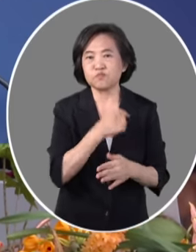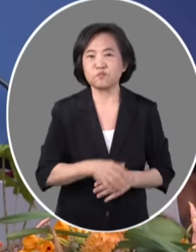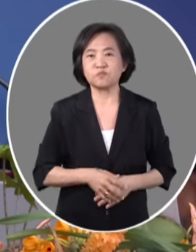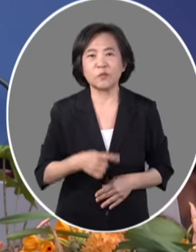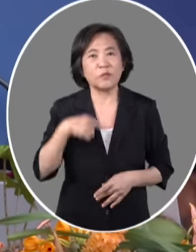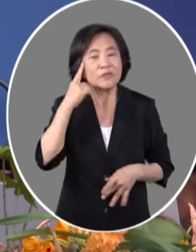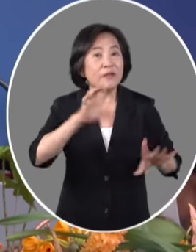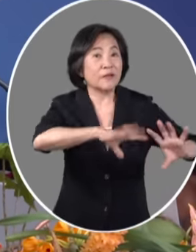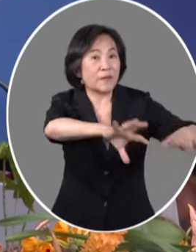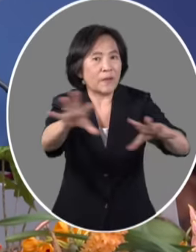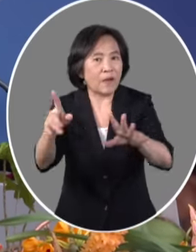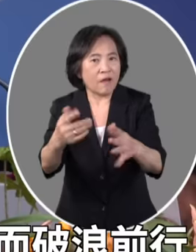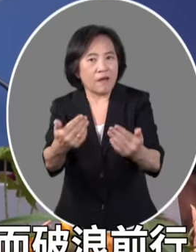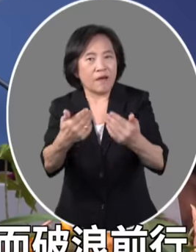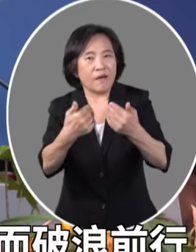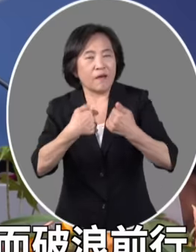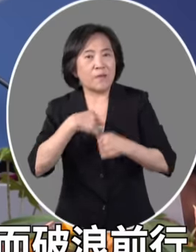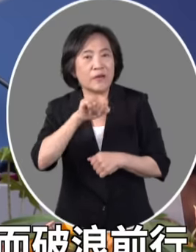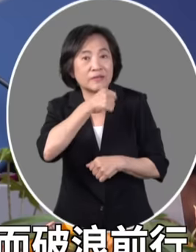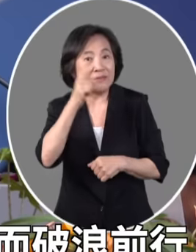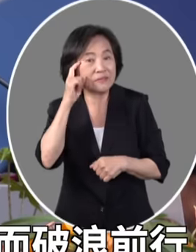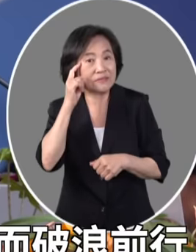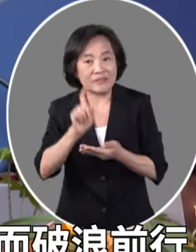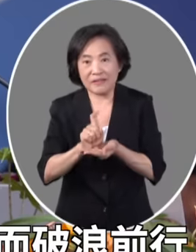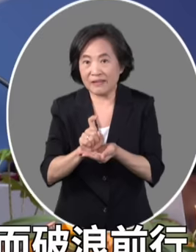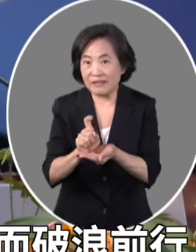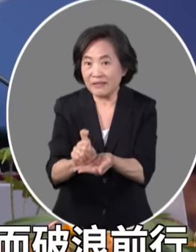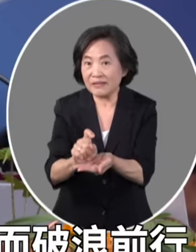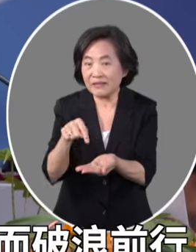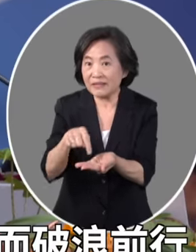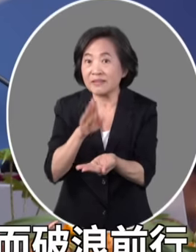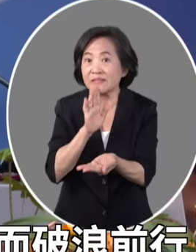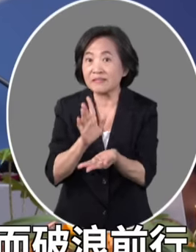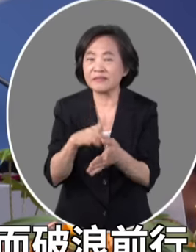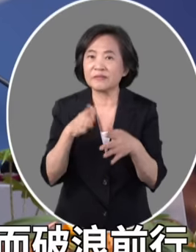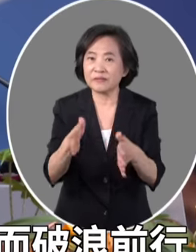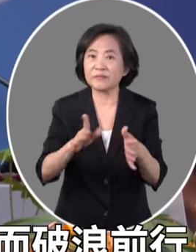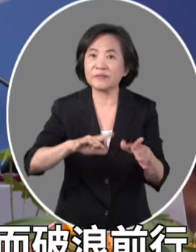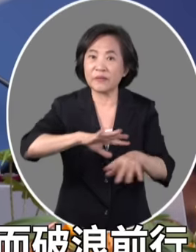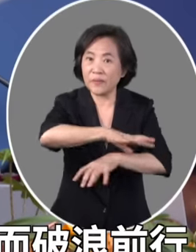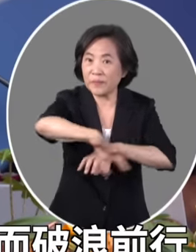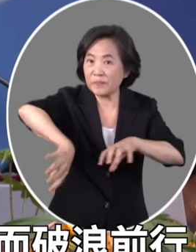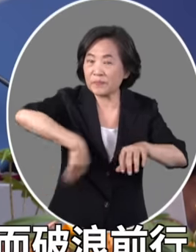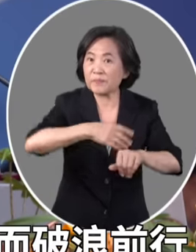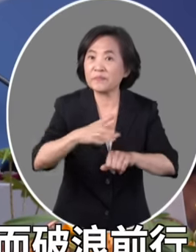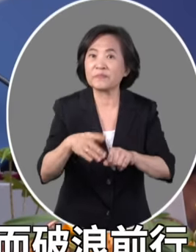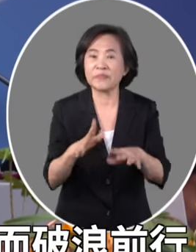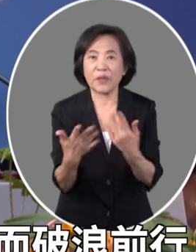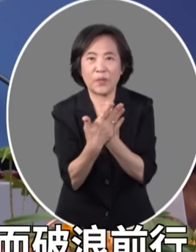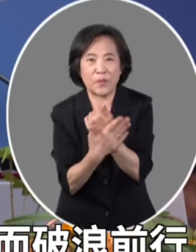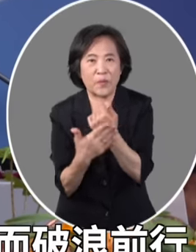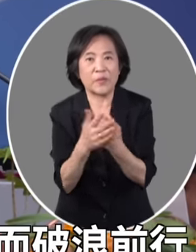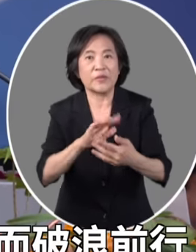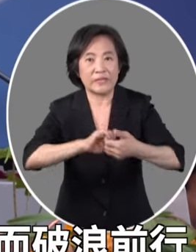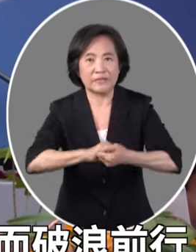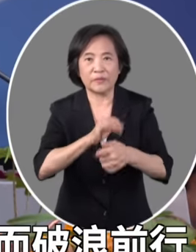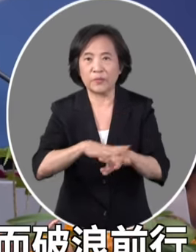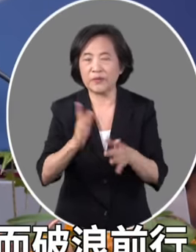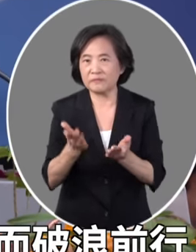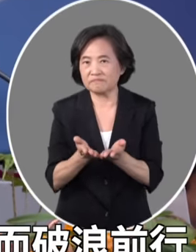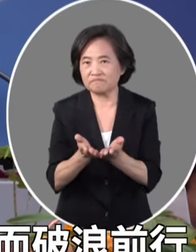全世界更会认同海鲲军舰是为了守护区域和平稳定而破浪前